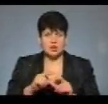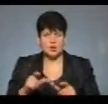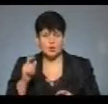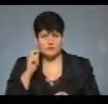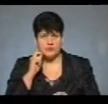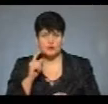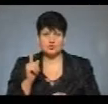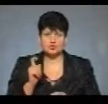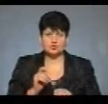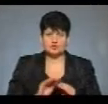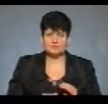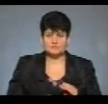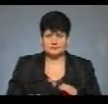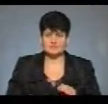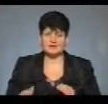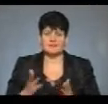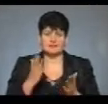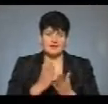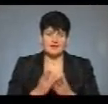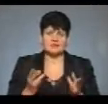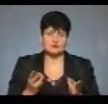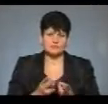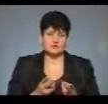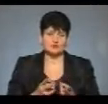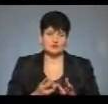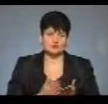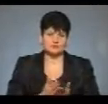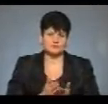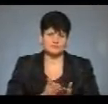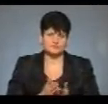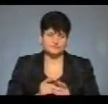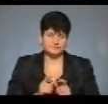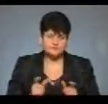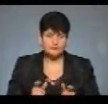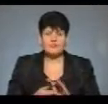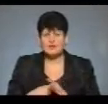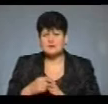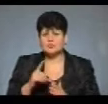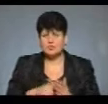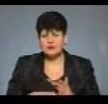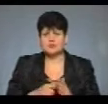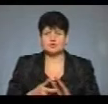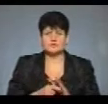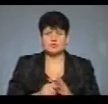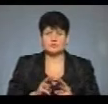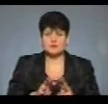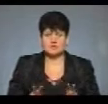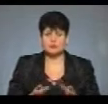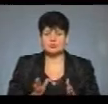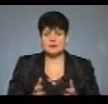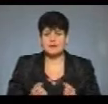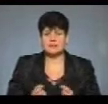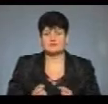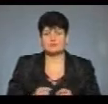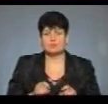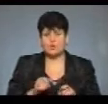100 дошкільнят і наявність необхідної інфраструктури. Але я сподіваюся, що Кабінет міністрів буде прийняти позитивне рішення і по цих 3 громадах.